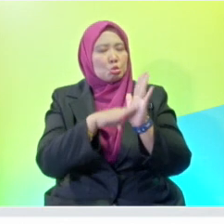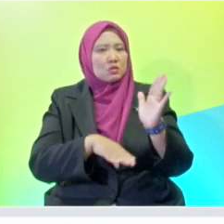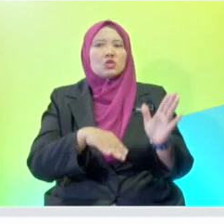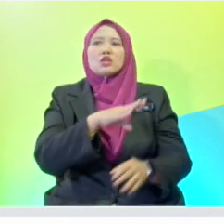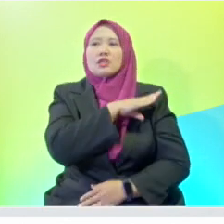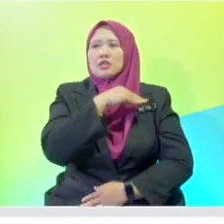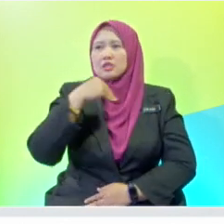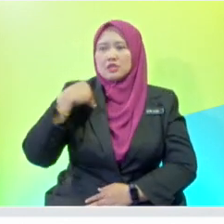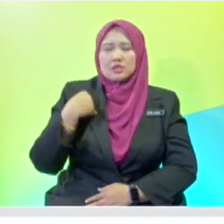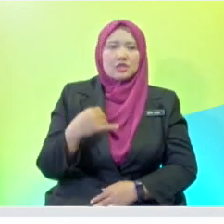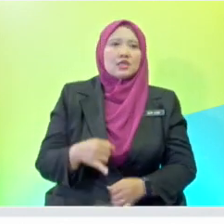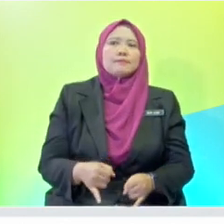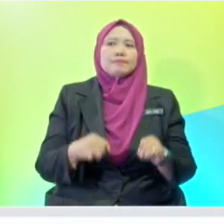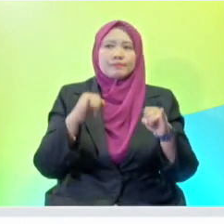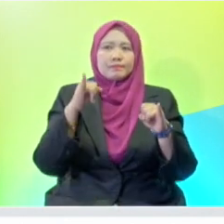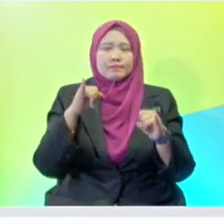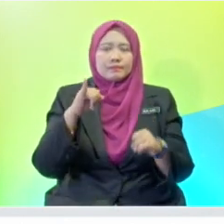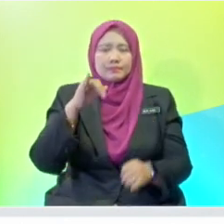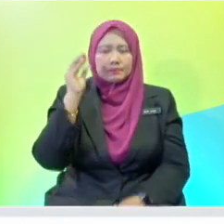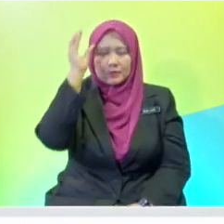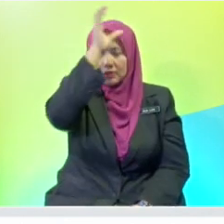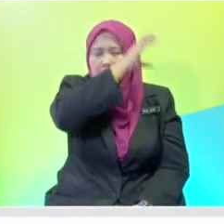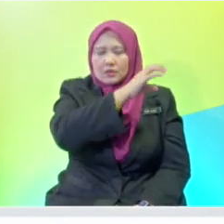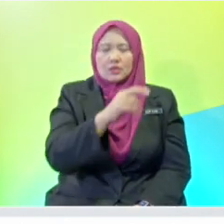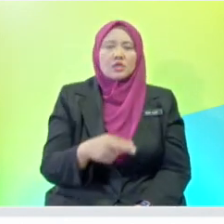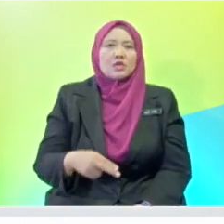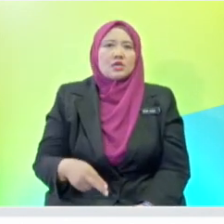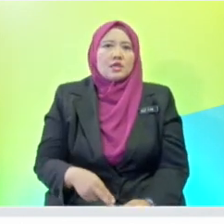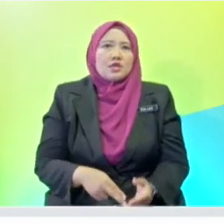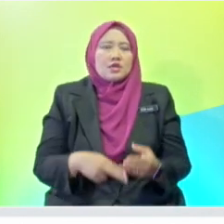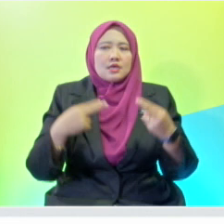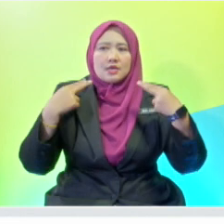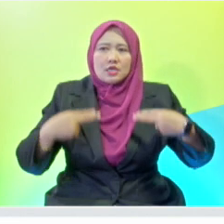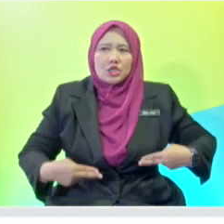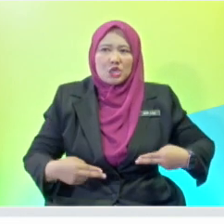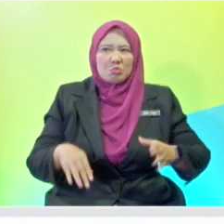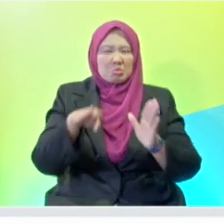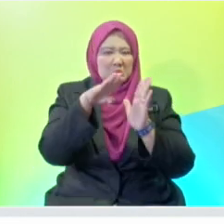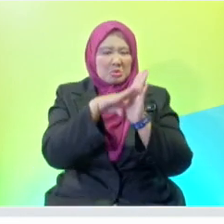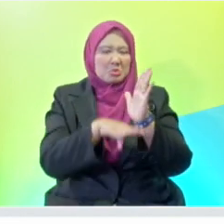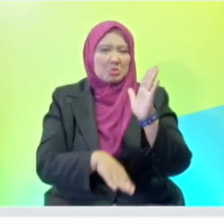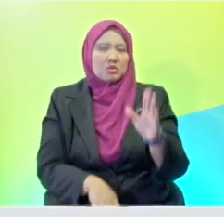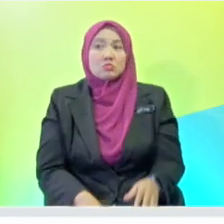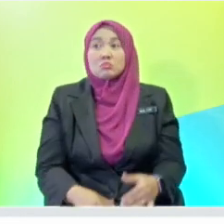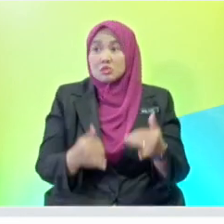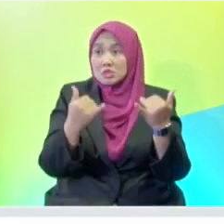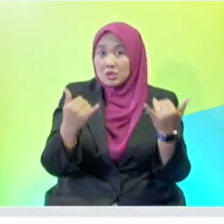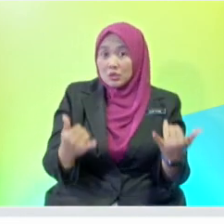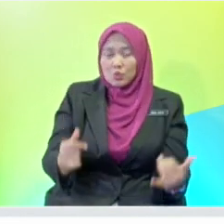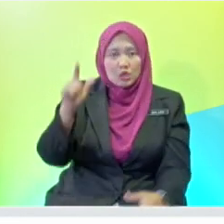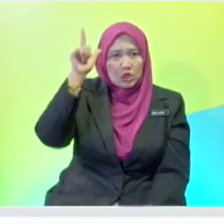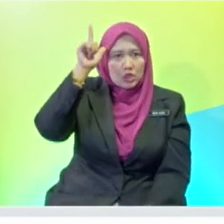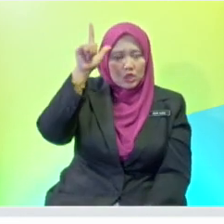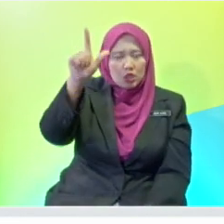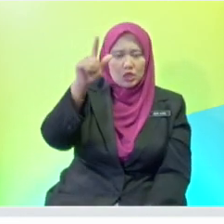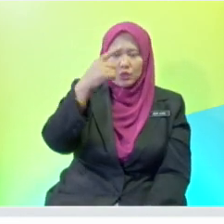Haiyan penduduk jadi proses ini berlaku sangat pantas ya Oke kita teruskan pada pencak Siran bilik darjo menerusi mata pelajaran